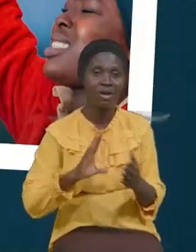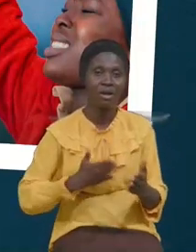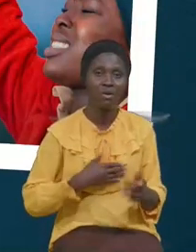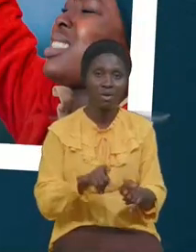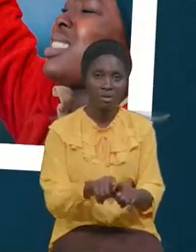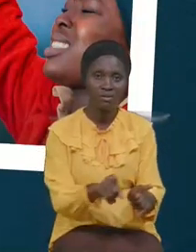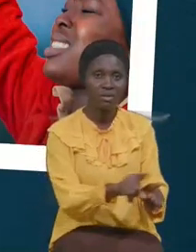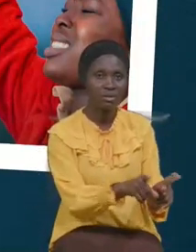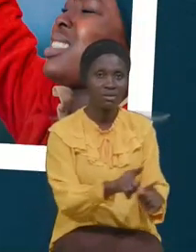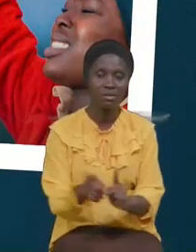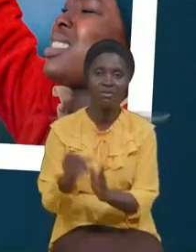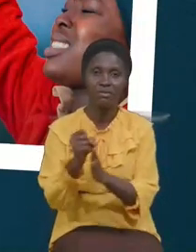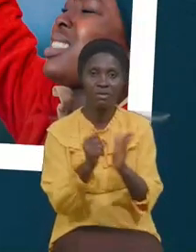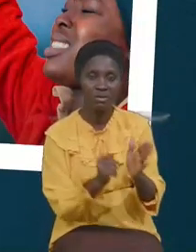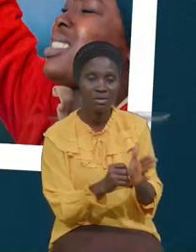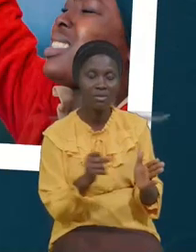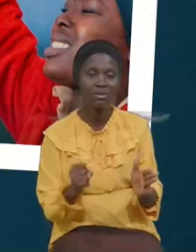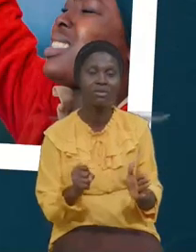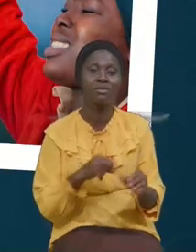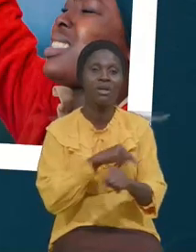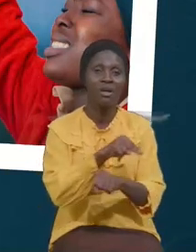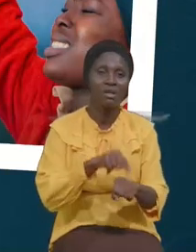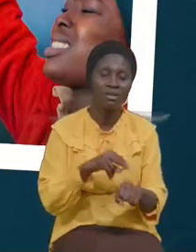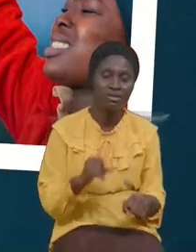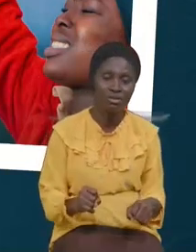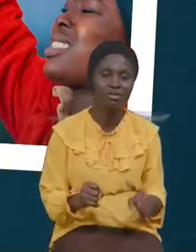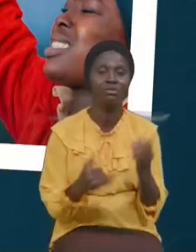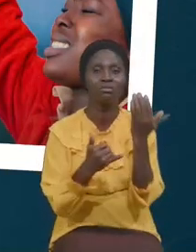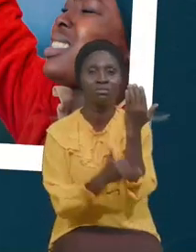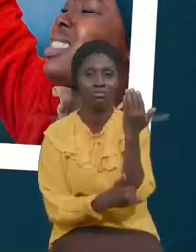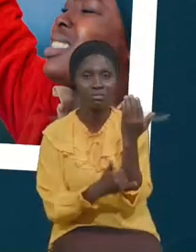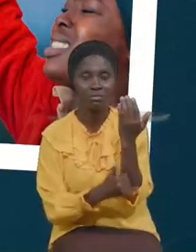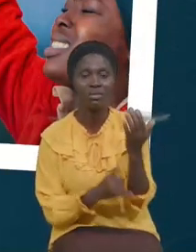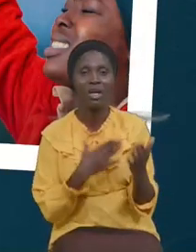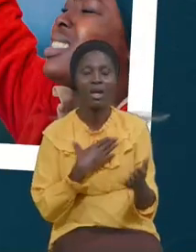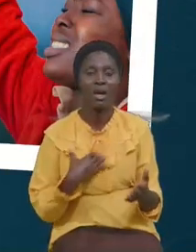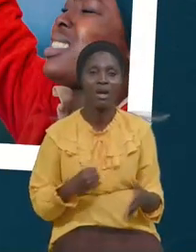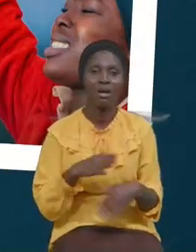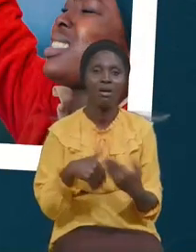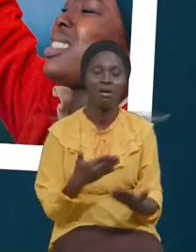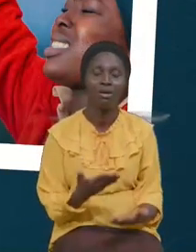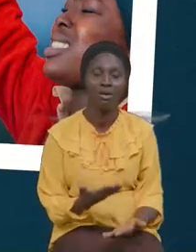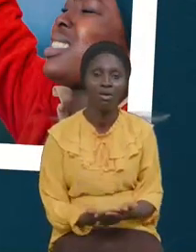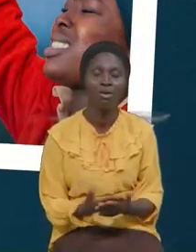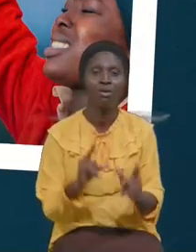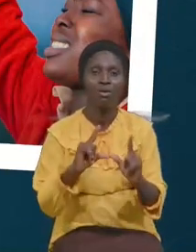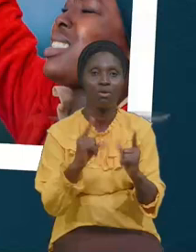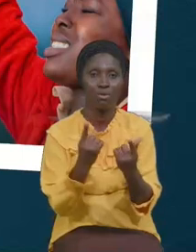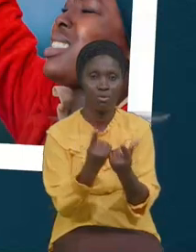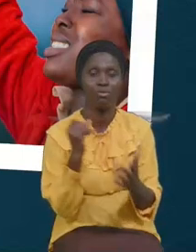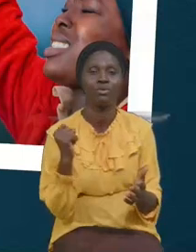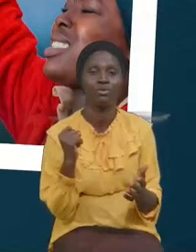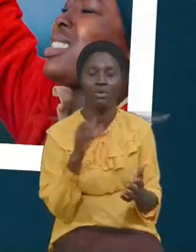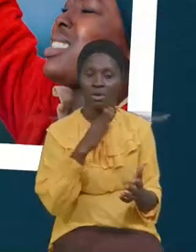C'est la date 4 juin 2022 sera un rallye des nouveaux convertis partout dans tous les États,